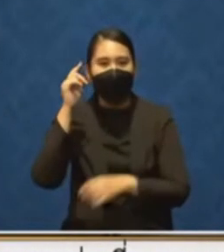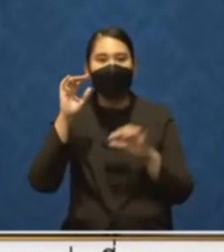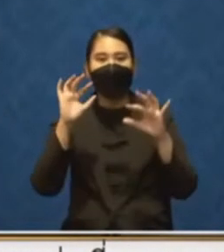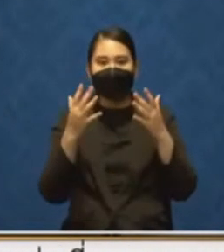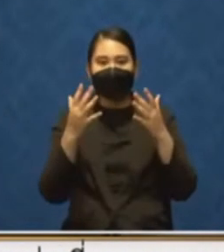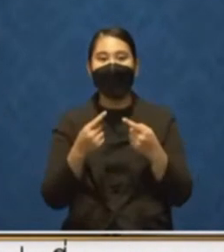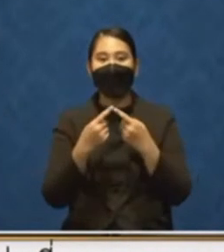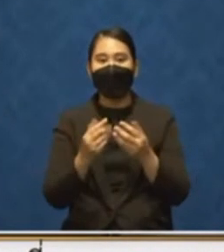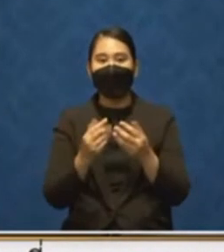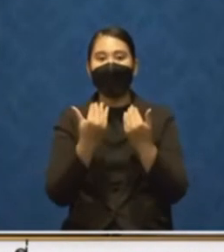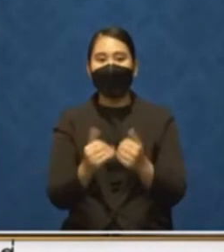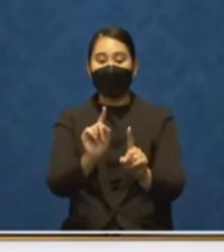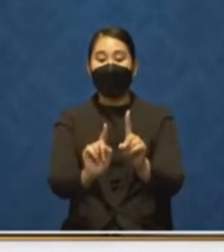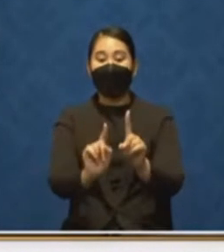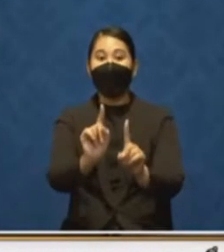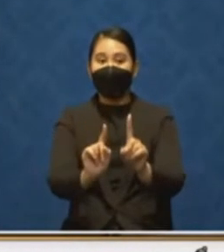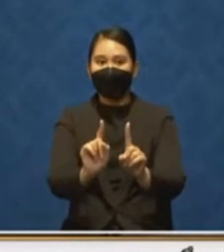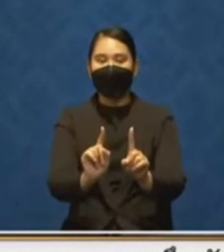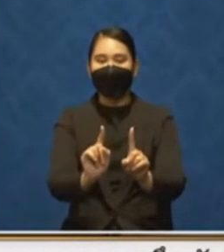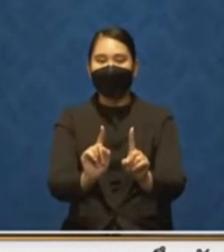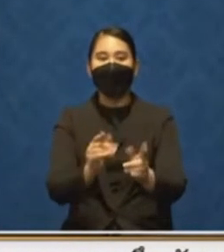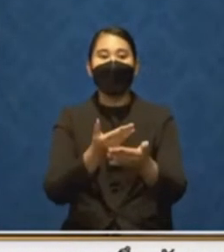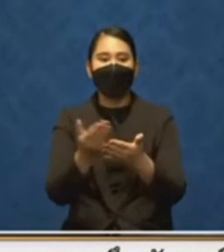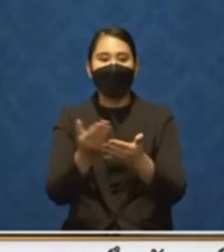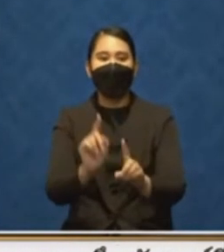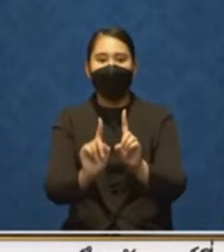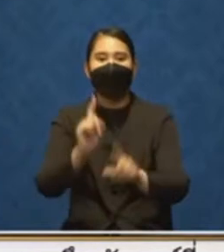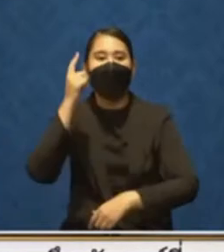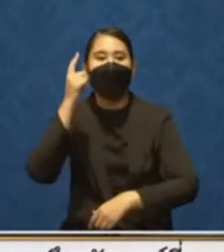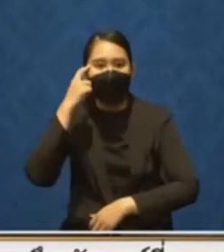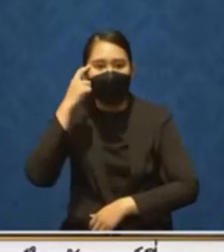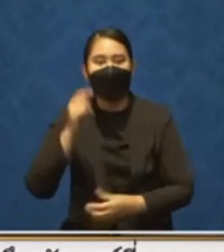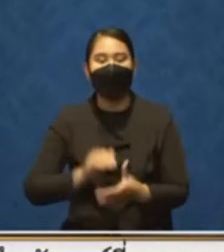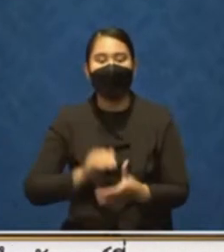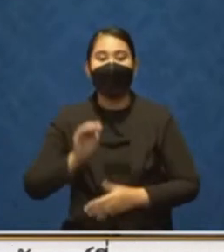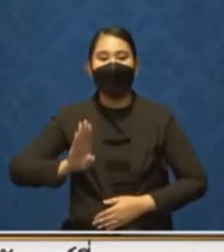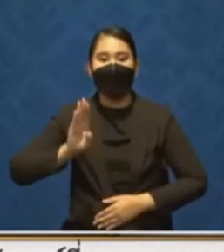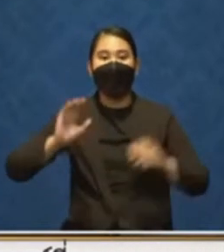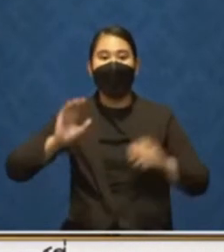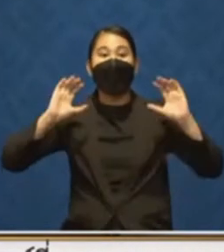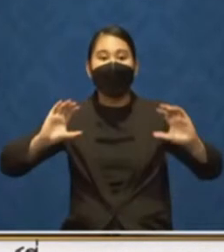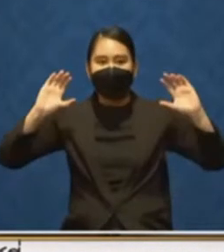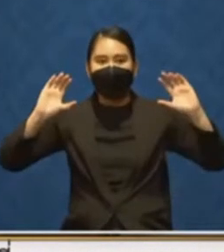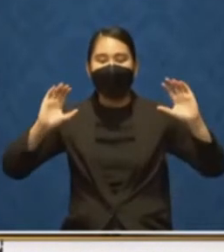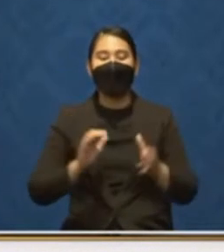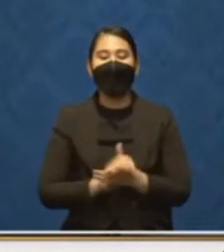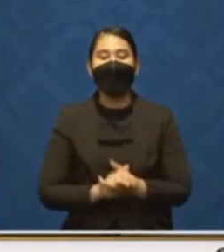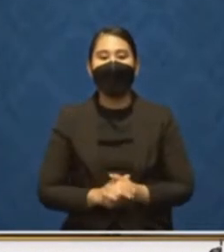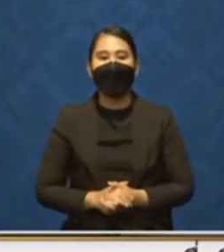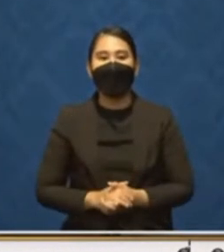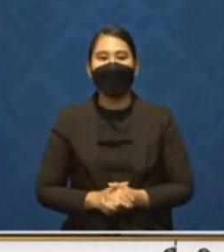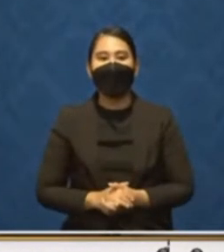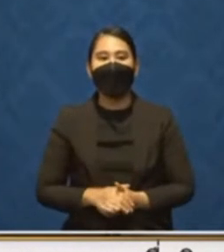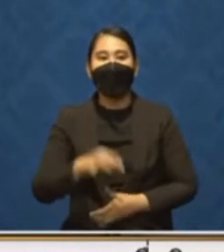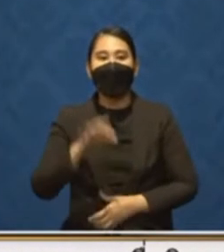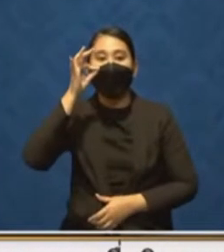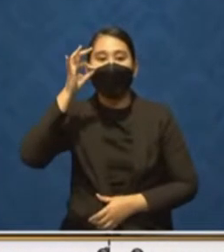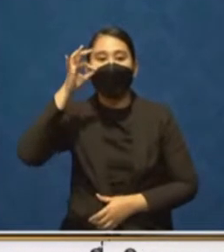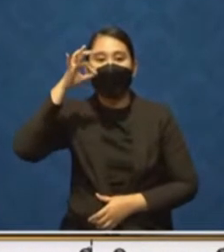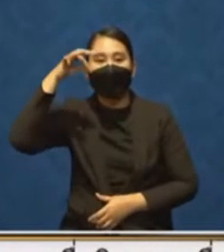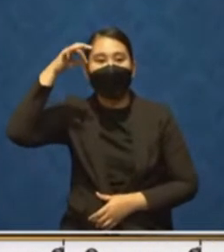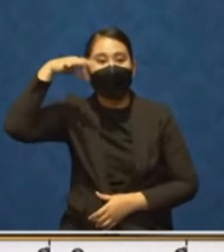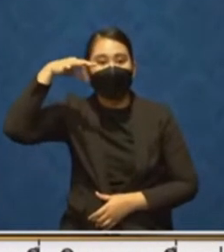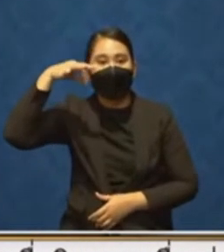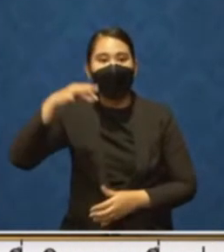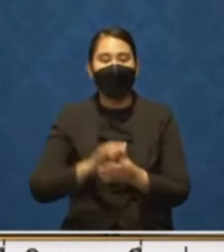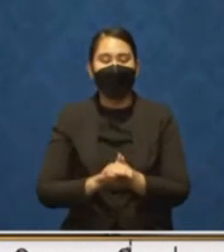ในวงการตลาดหลักทรัพย์วงการหุ้นเขารู้ว่าบริษัทของรัฐก็คือบริษัทปตท.จำกัดมหาชนนั้นมีบริษัทลูกเยอะแยะมากมายหลาก